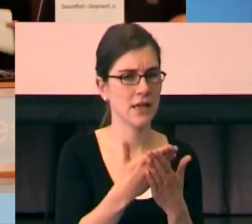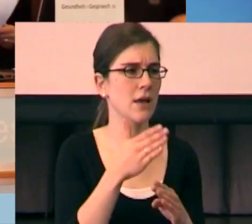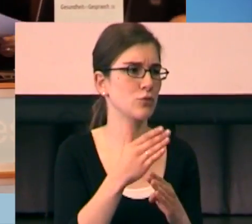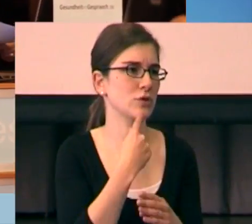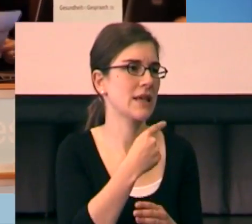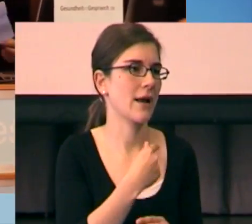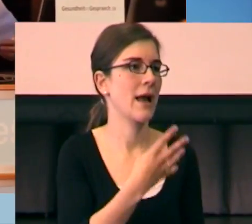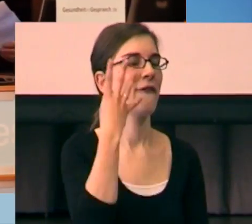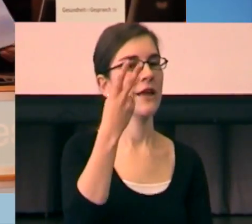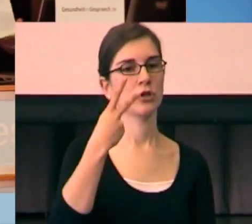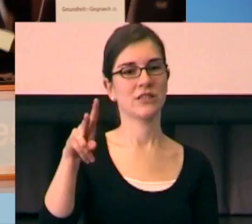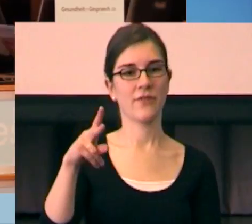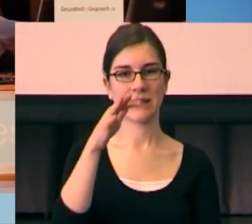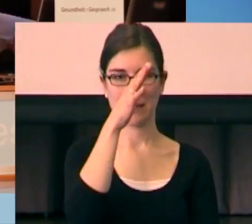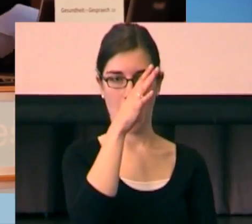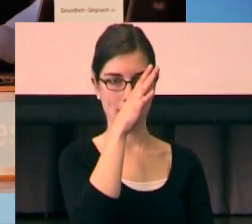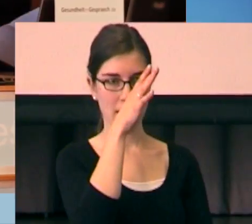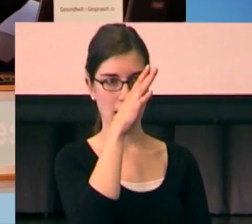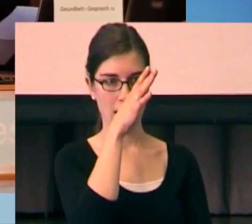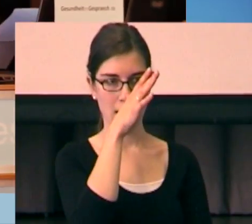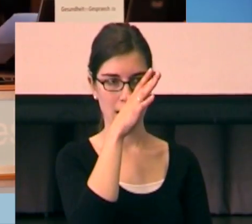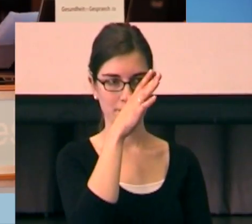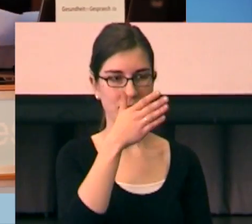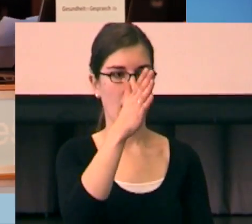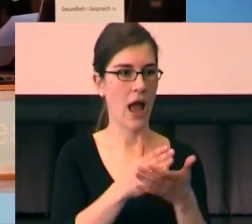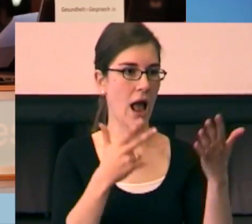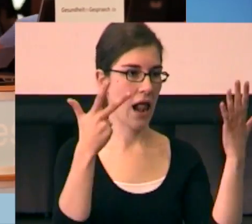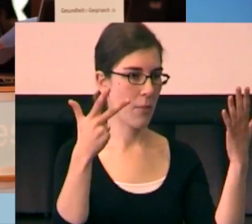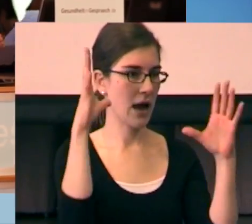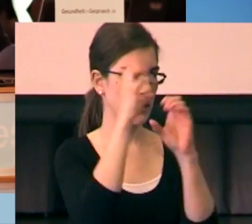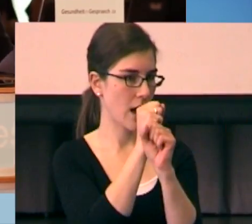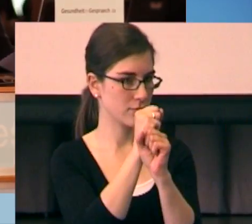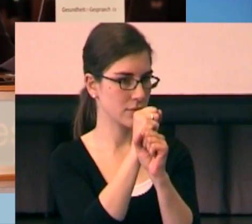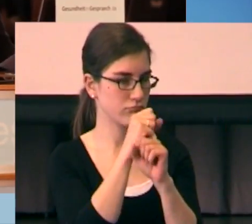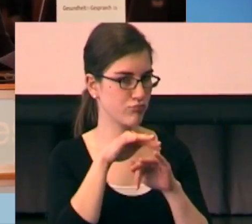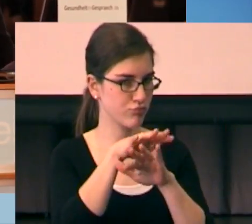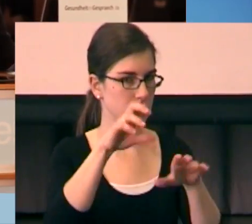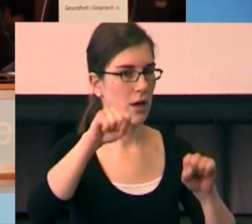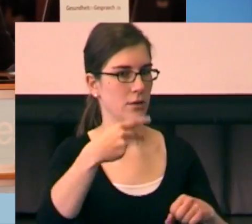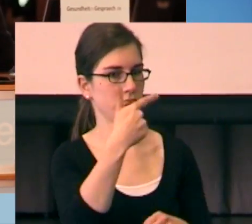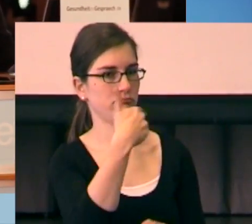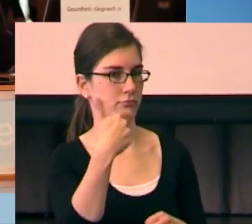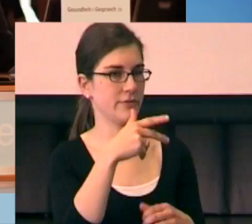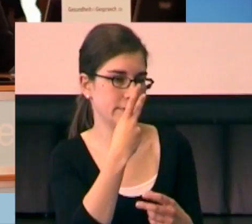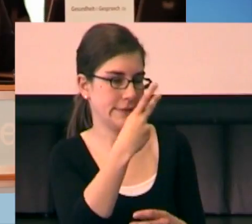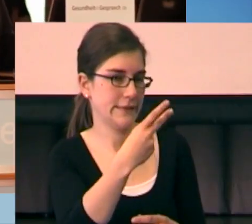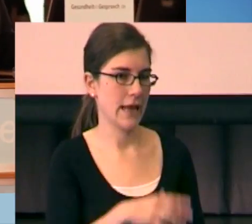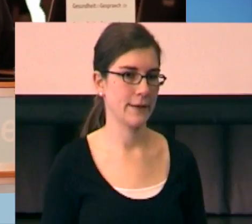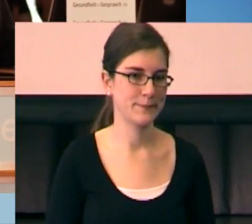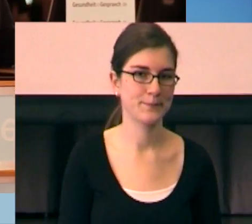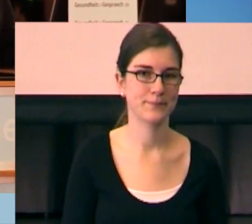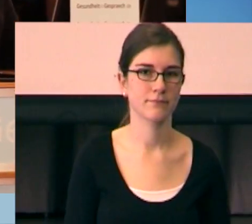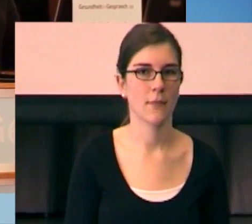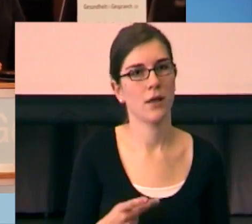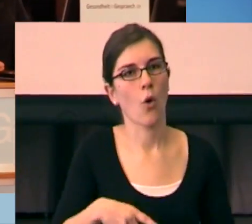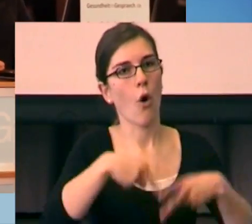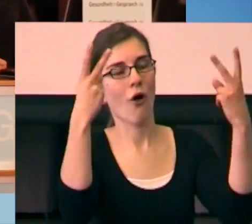24.04. um 19.30 Uhr können Sie die Sendung entweder im offenen Kanal sich